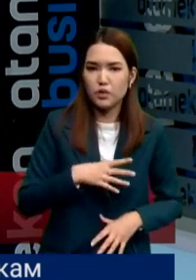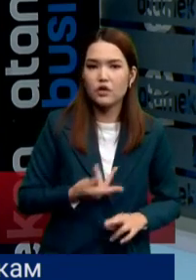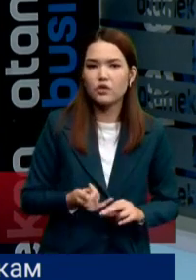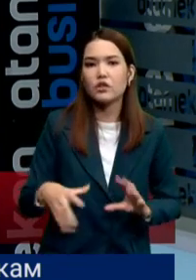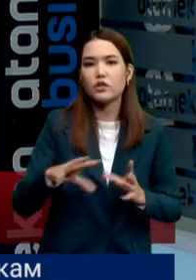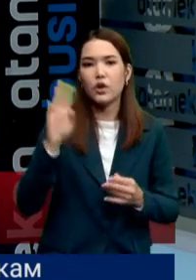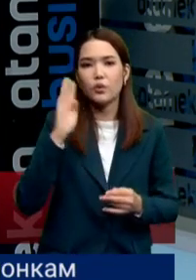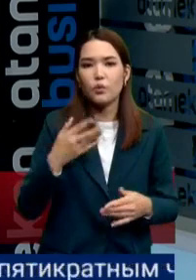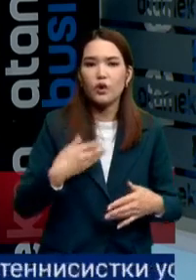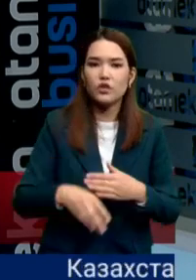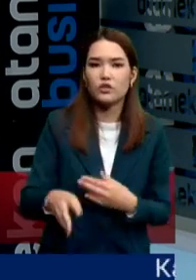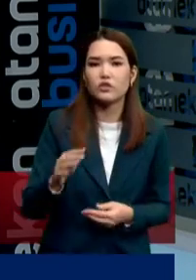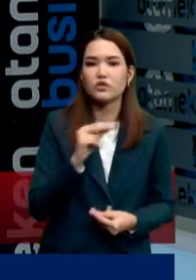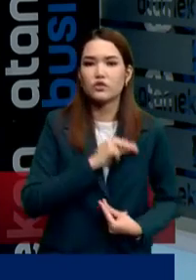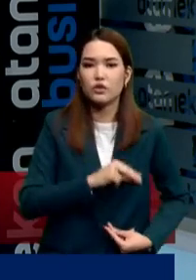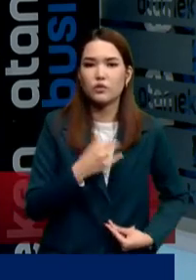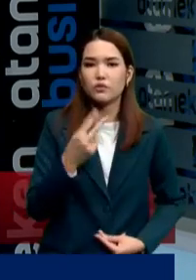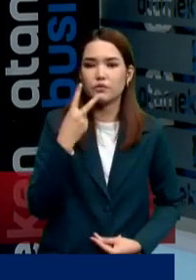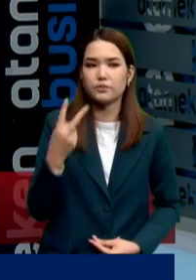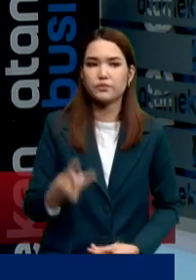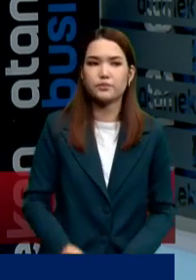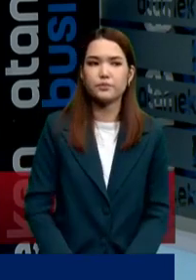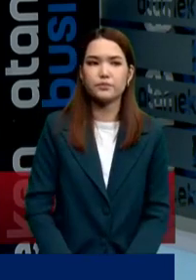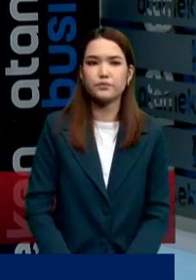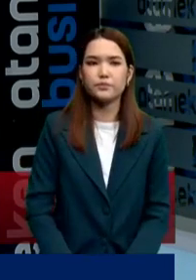suğa ketken şarvalardın jayın Dinara Joloman kızı jetkizet.